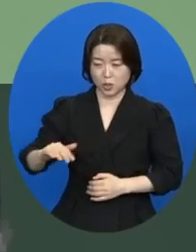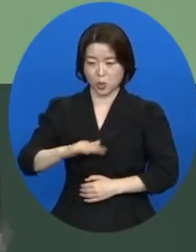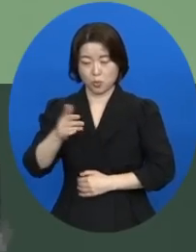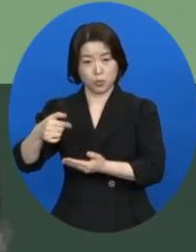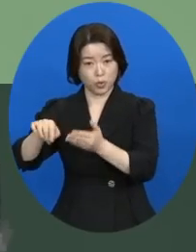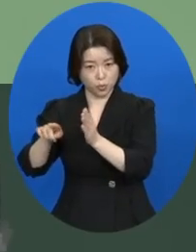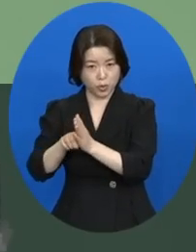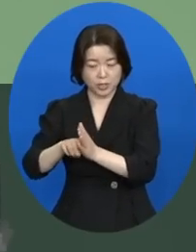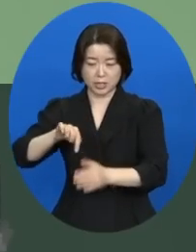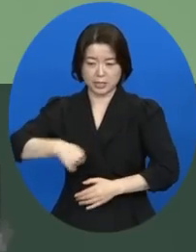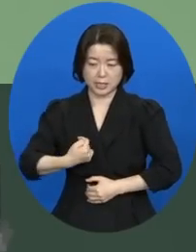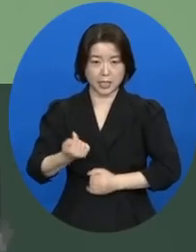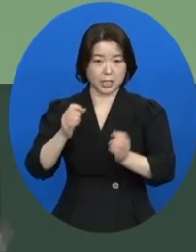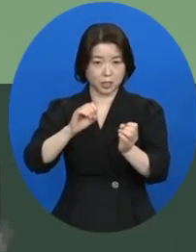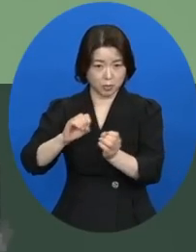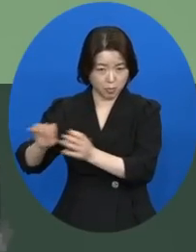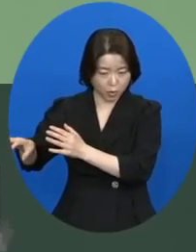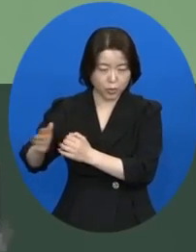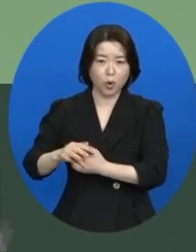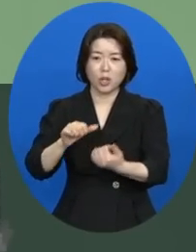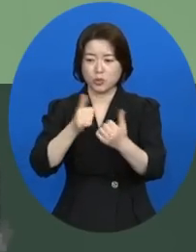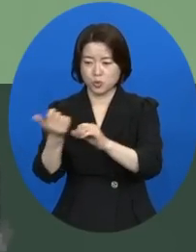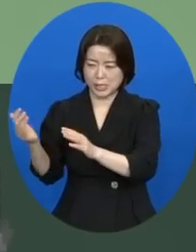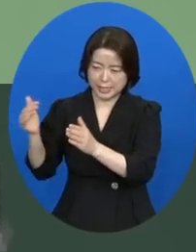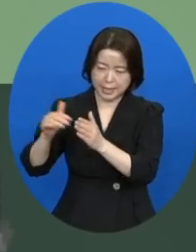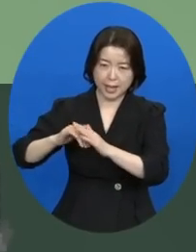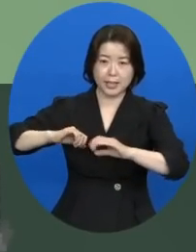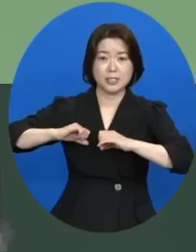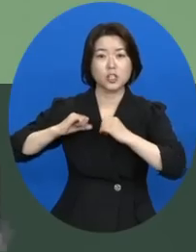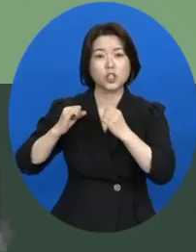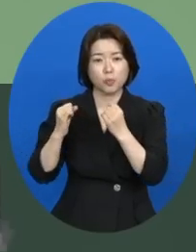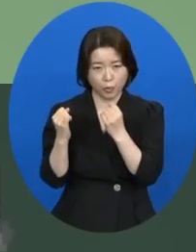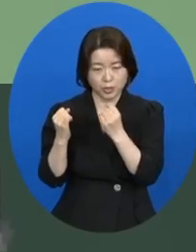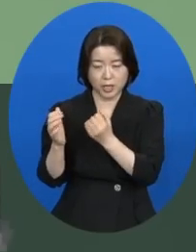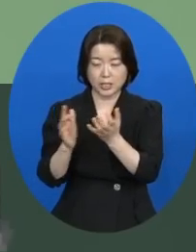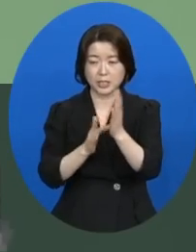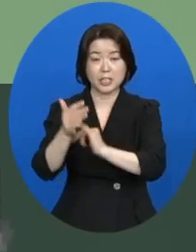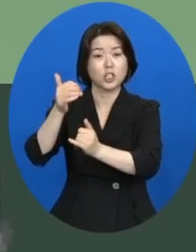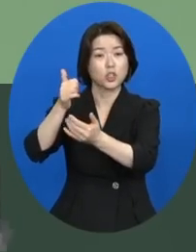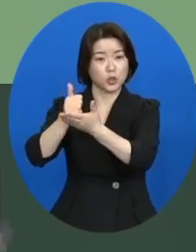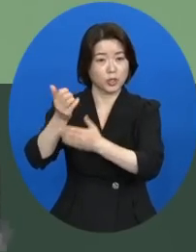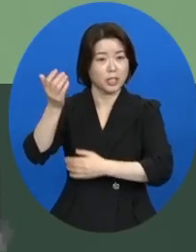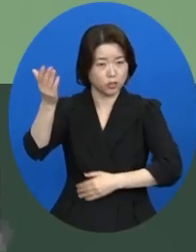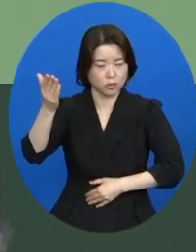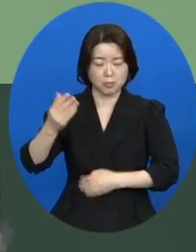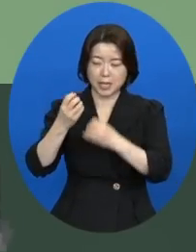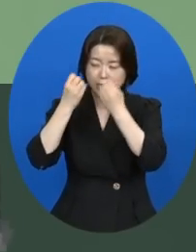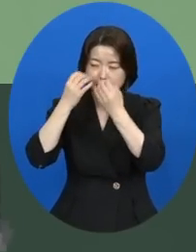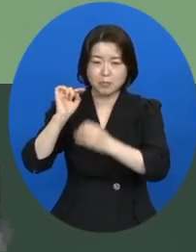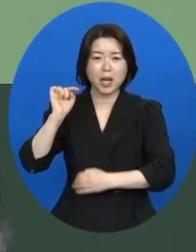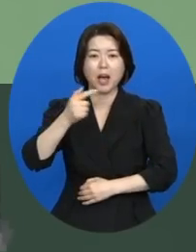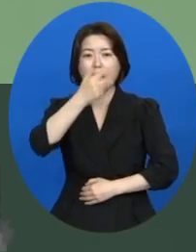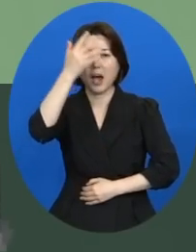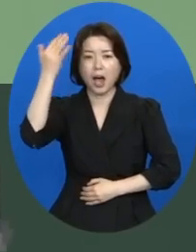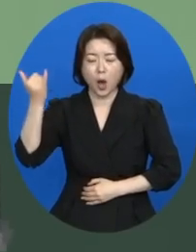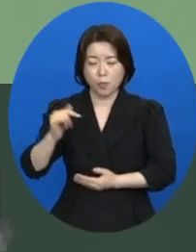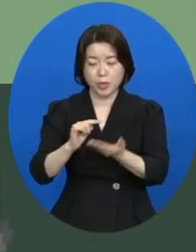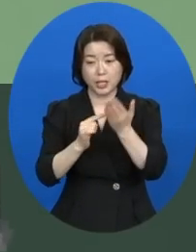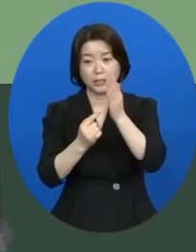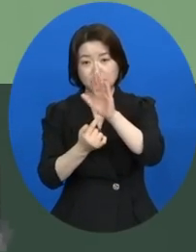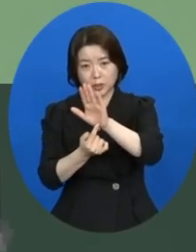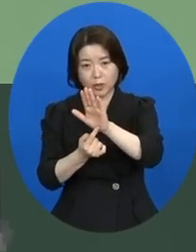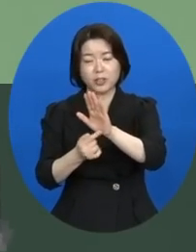위하여 자기를 피우고 죽기까지 복종하신 예수님의 신비한